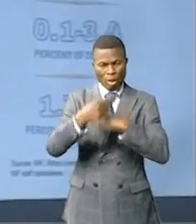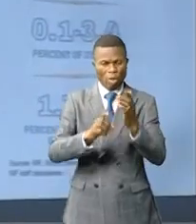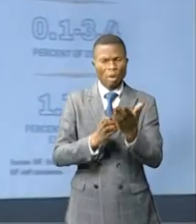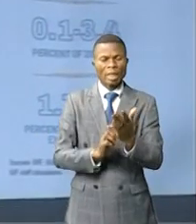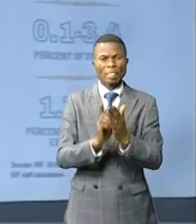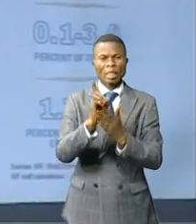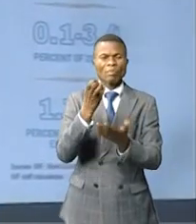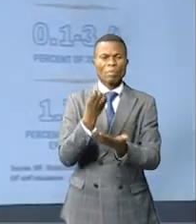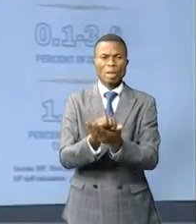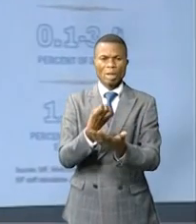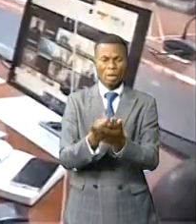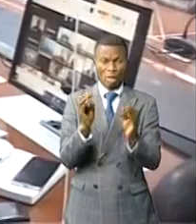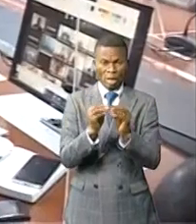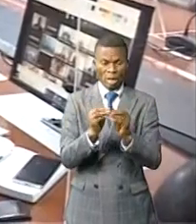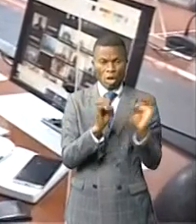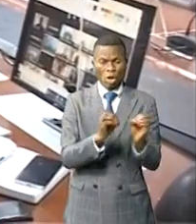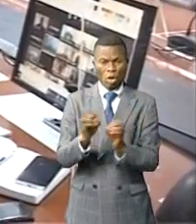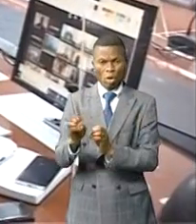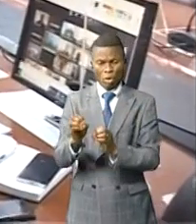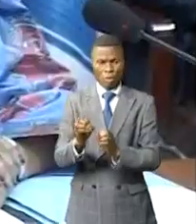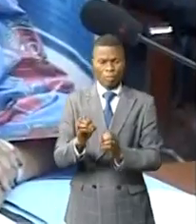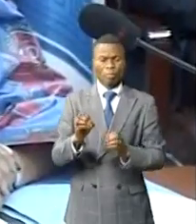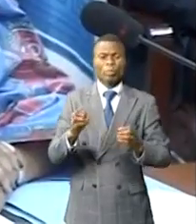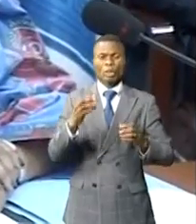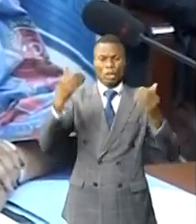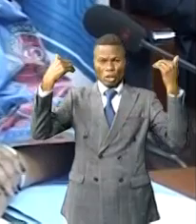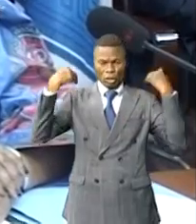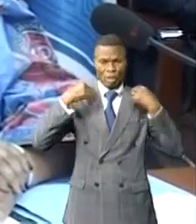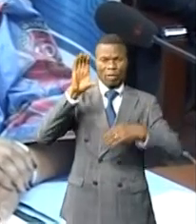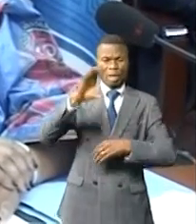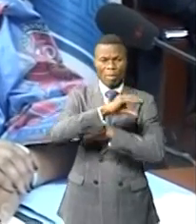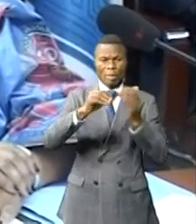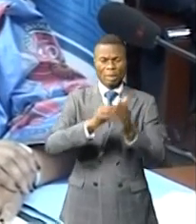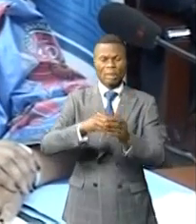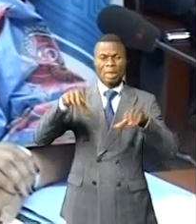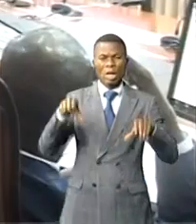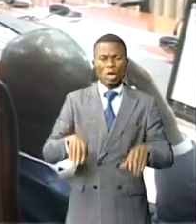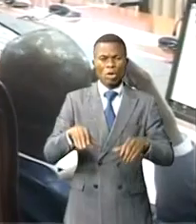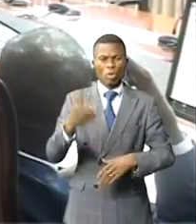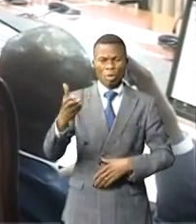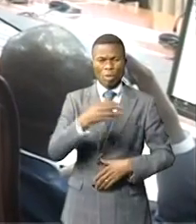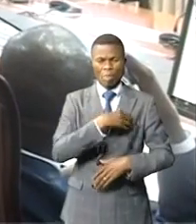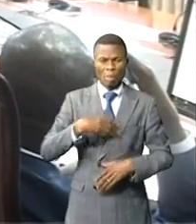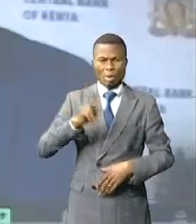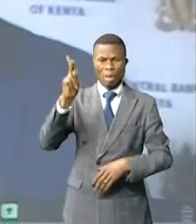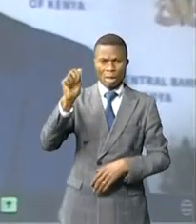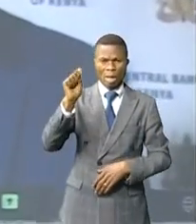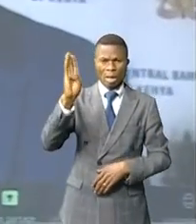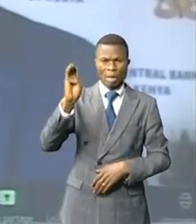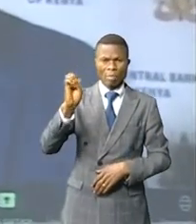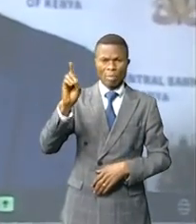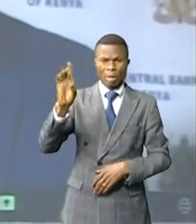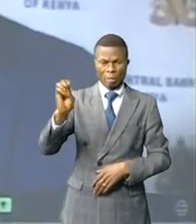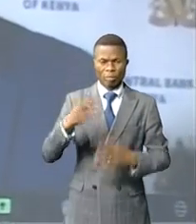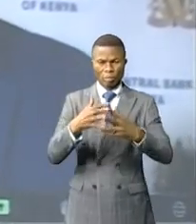économiques ». Ces assises étaient organisées par la gouverneure de la Banque centrale du Congo, Malango Kabedi Mbui, en partenariat avec le